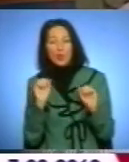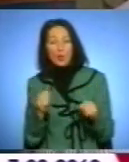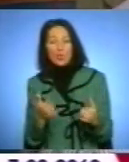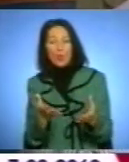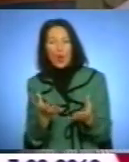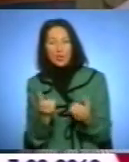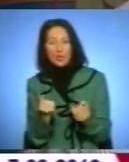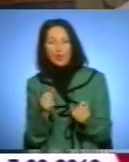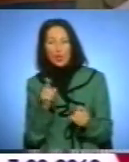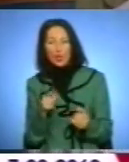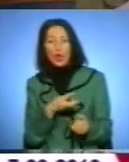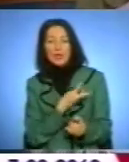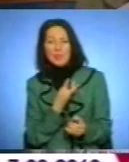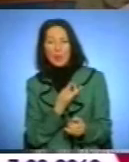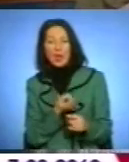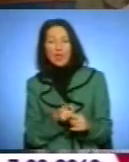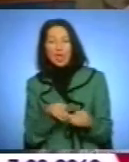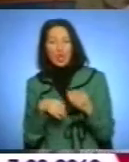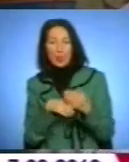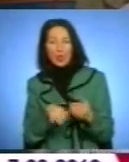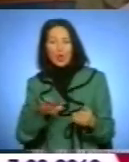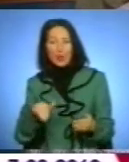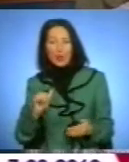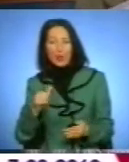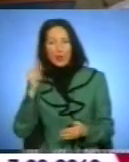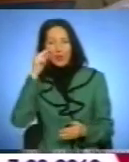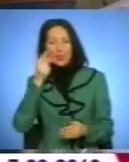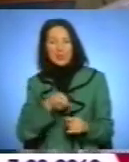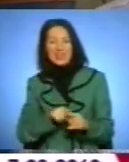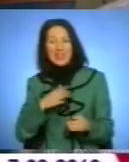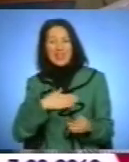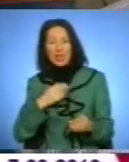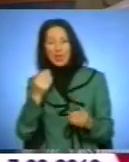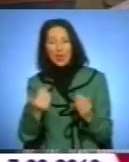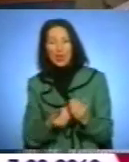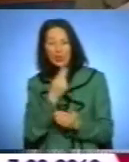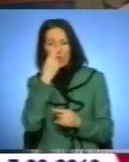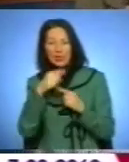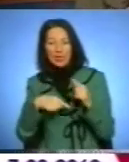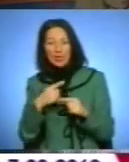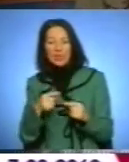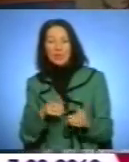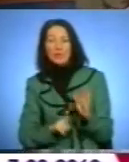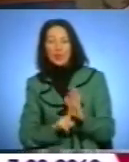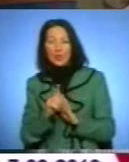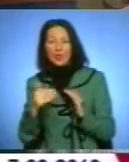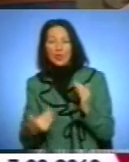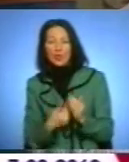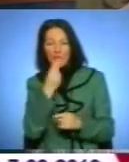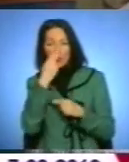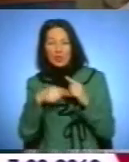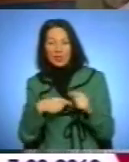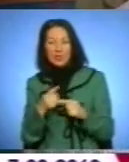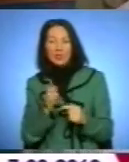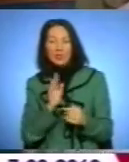отримувати той запал, який допоможе потім у навчанні. Це наші нові традиції. Започатковуючи нові традиції, ми однозначно дивимося в майбутнє,